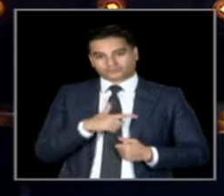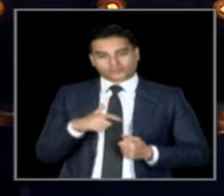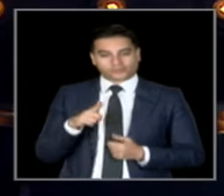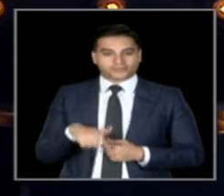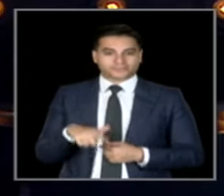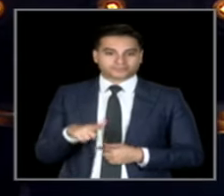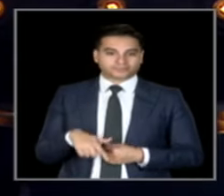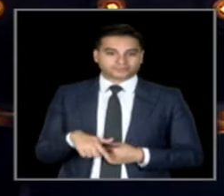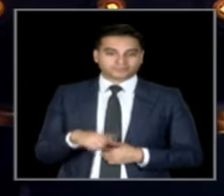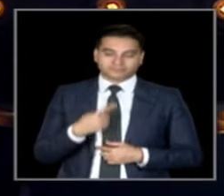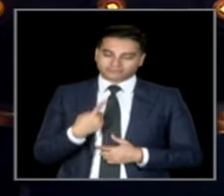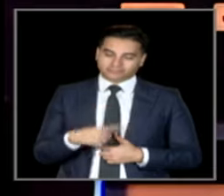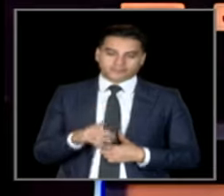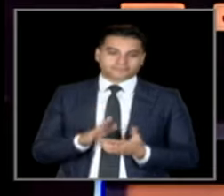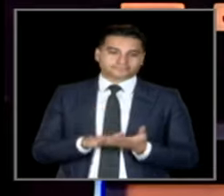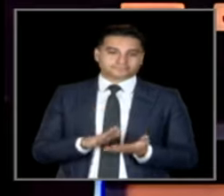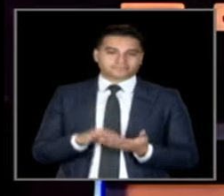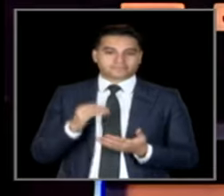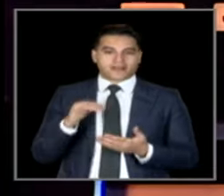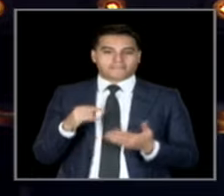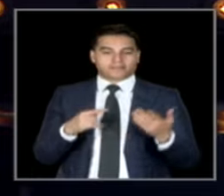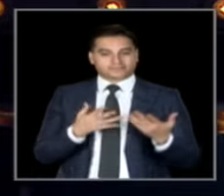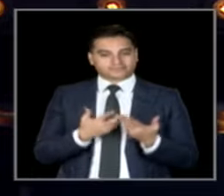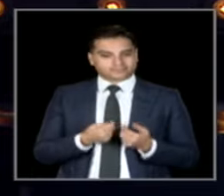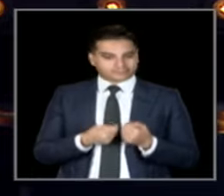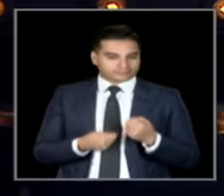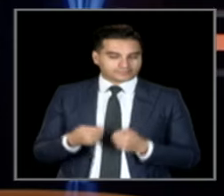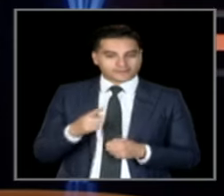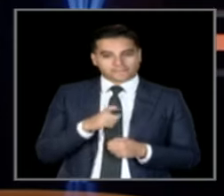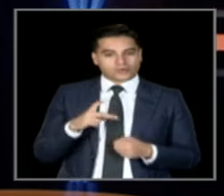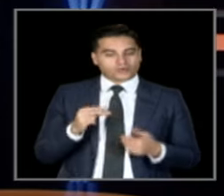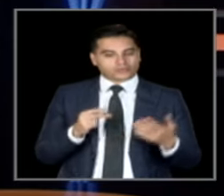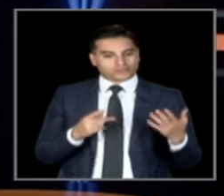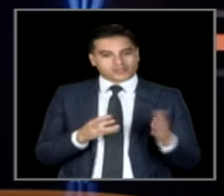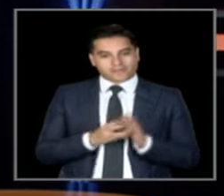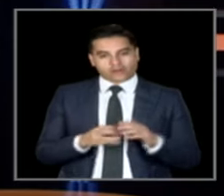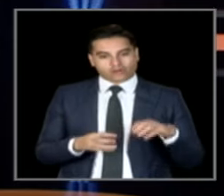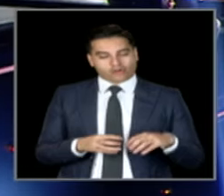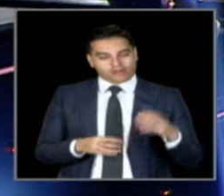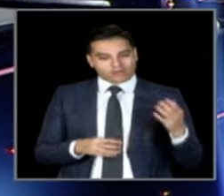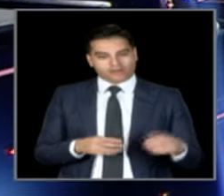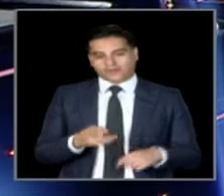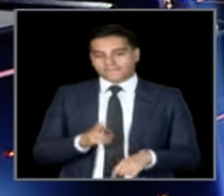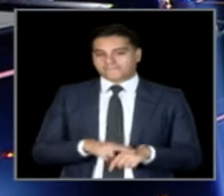616. برافو عليك يا محمد، تقدمت تاني. 120 جامعة القاهرة،